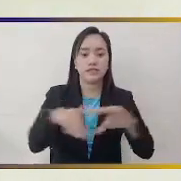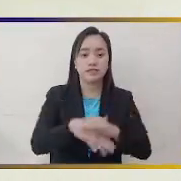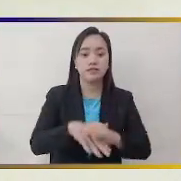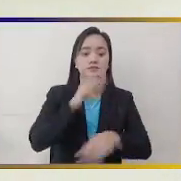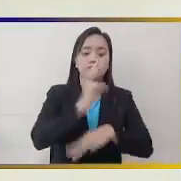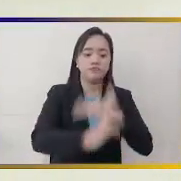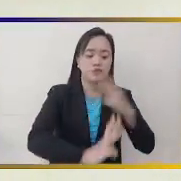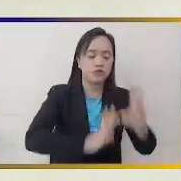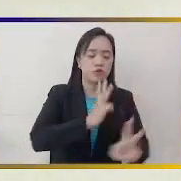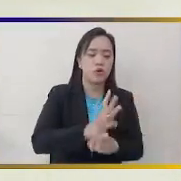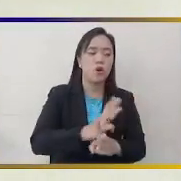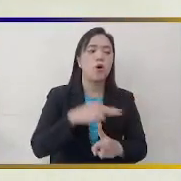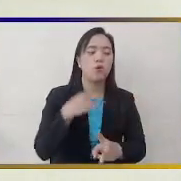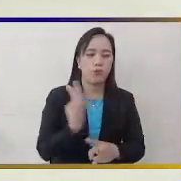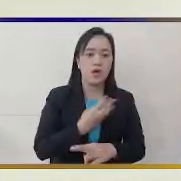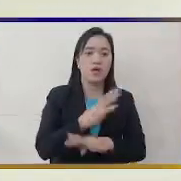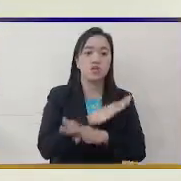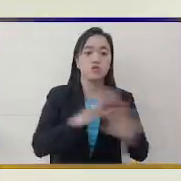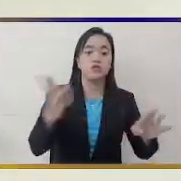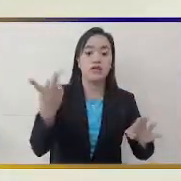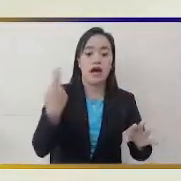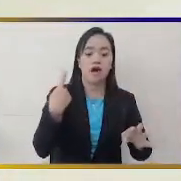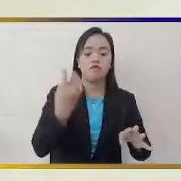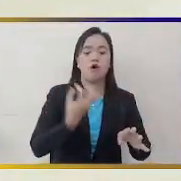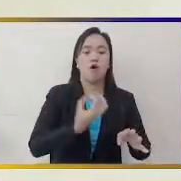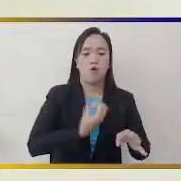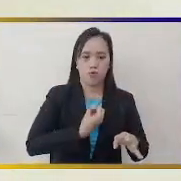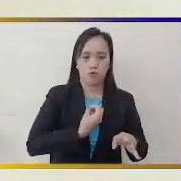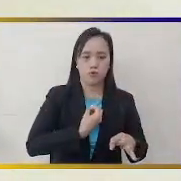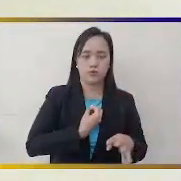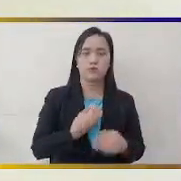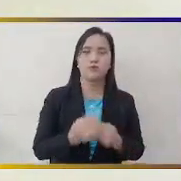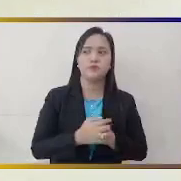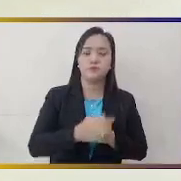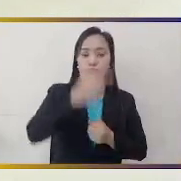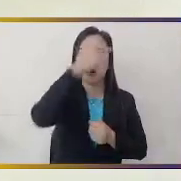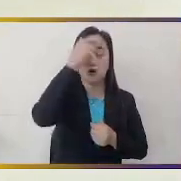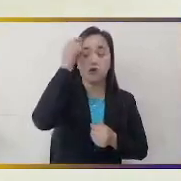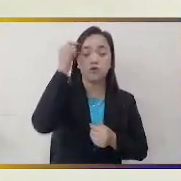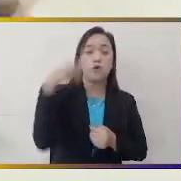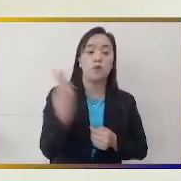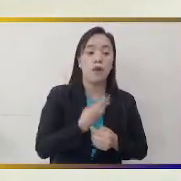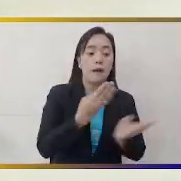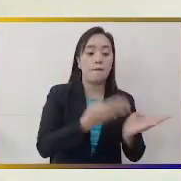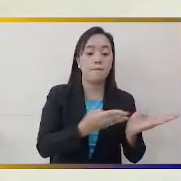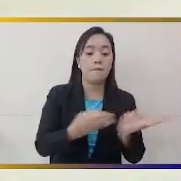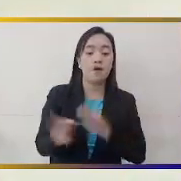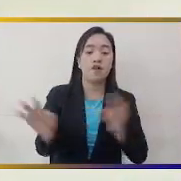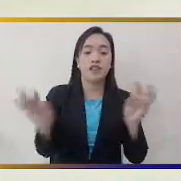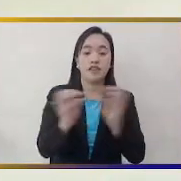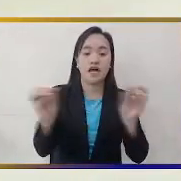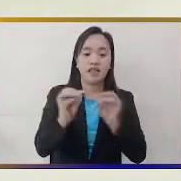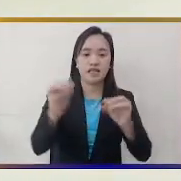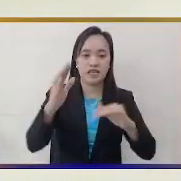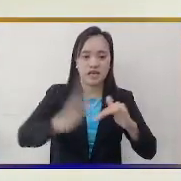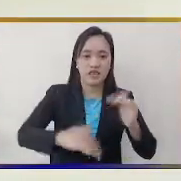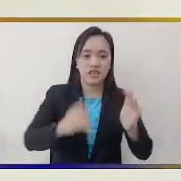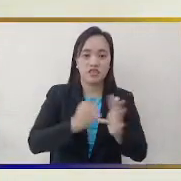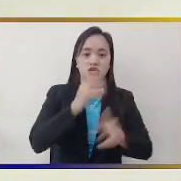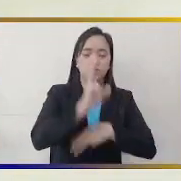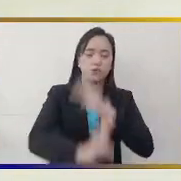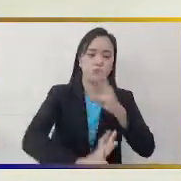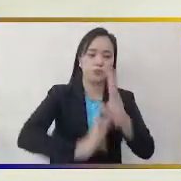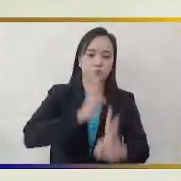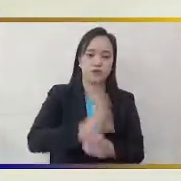pag-aari Wala po tayong dinala rito sa ibabaw ng lupang ito at wala rin tayong maidadala napakaliwanag